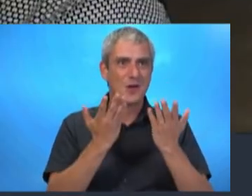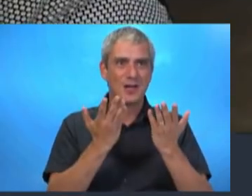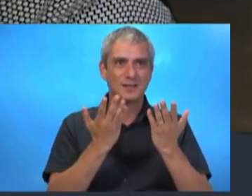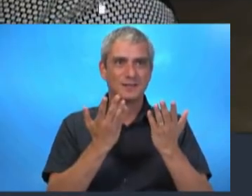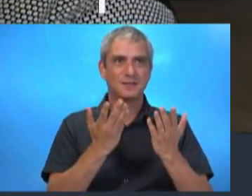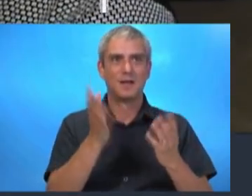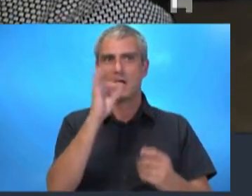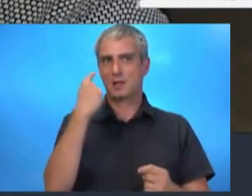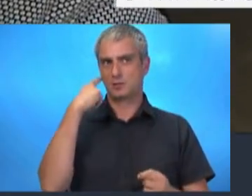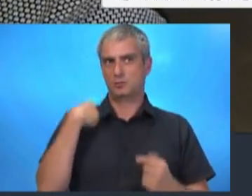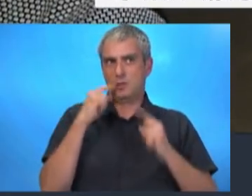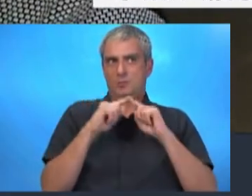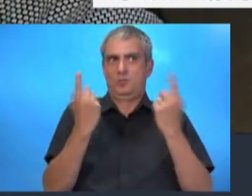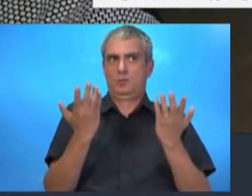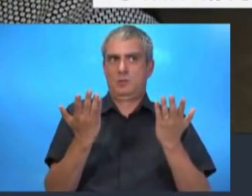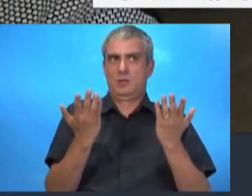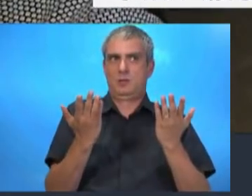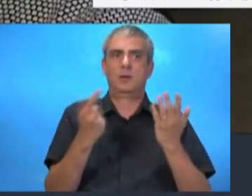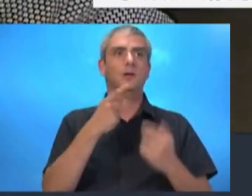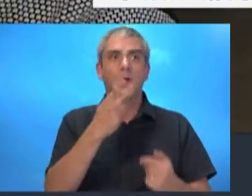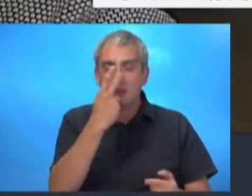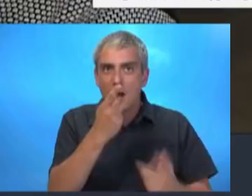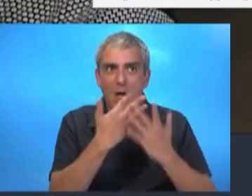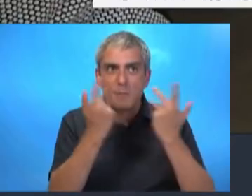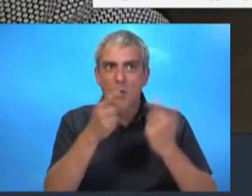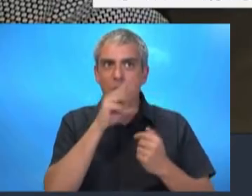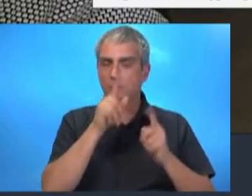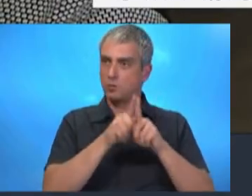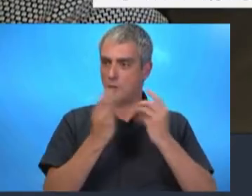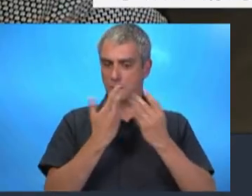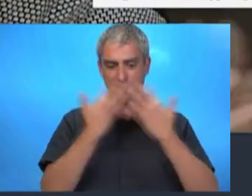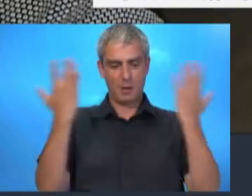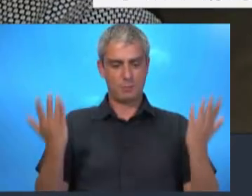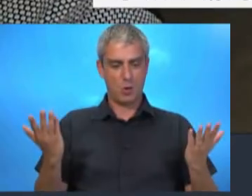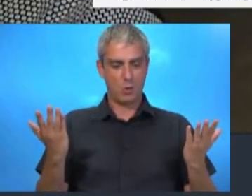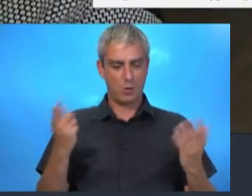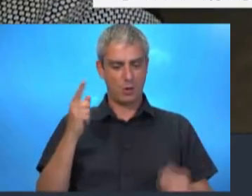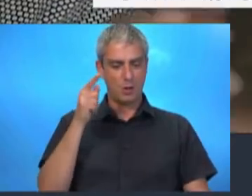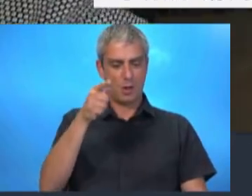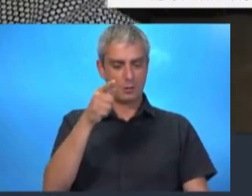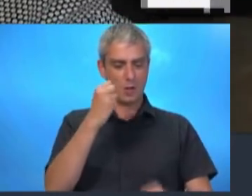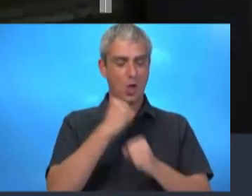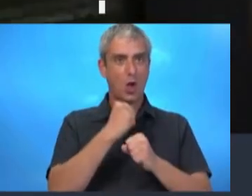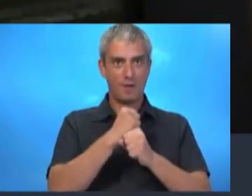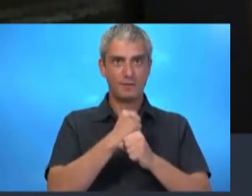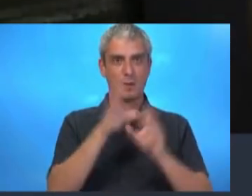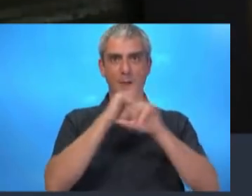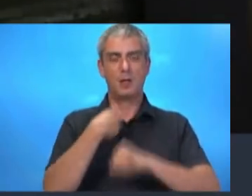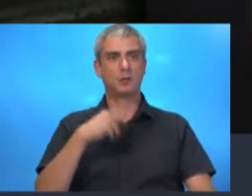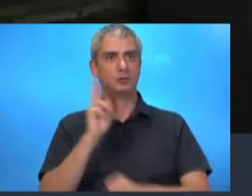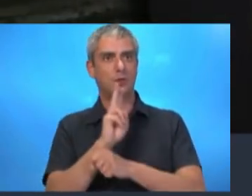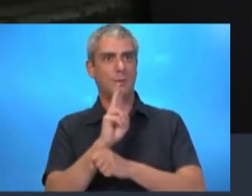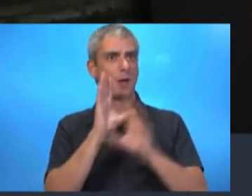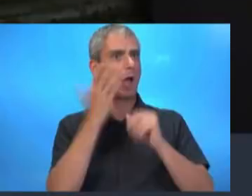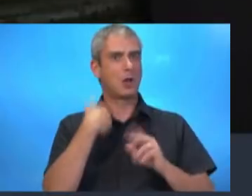ועדיין זה נשמע לי הזיה, שאתה, זה נראה לך ברור, אתה מדבר כאילו זה ברור מאליו, שאתה ביום עובד, בלילה שומר. בהתחלה היה לי מאוד